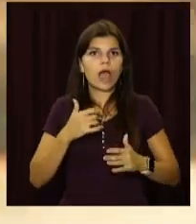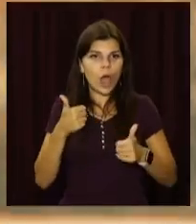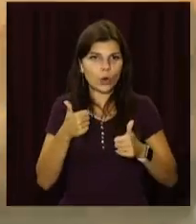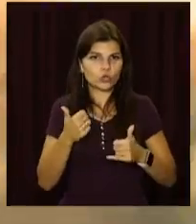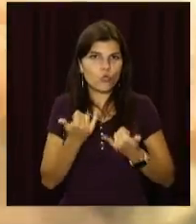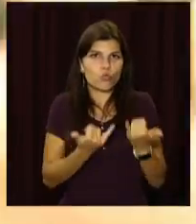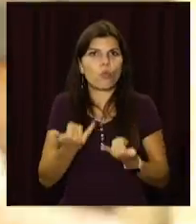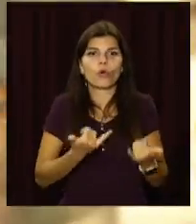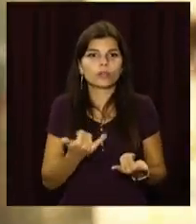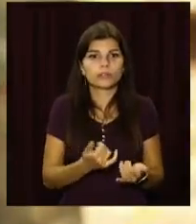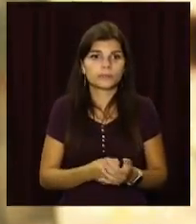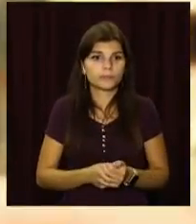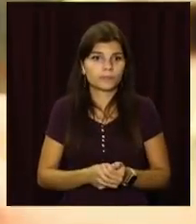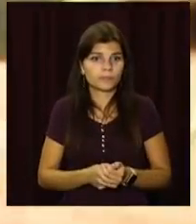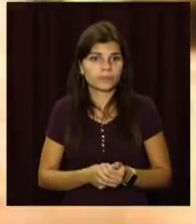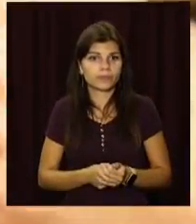от розпліт,